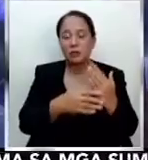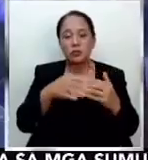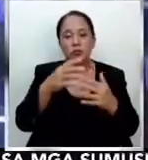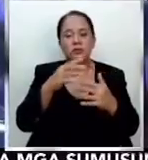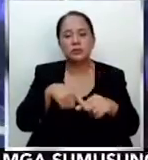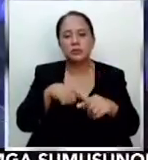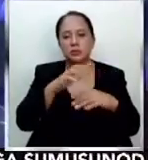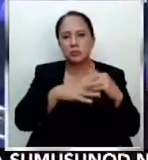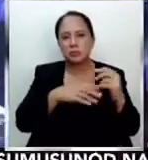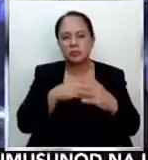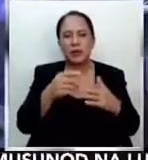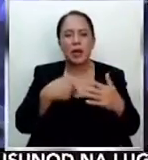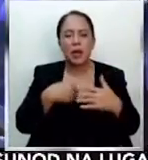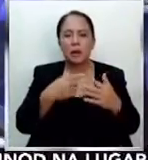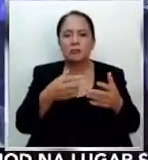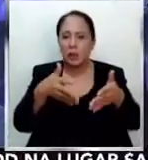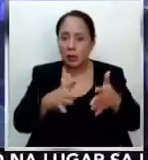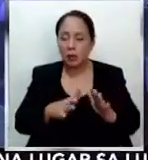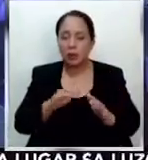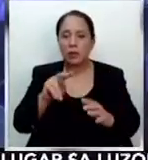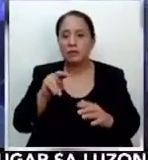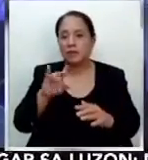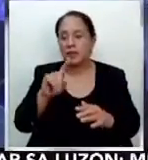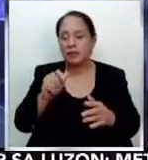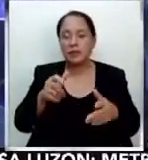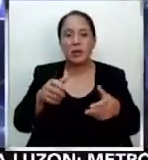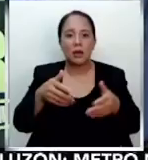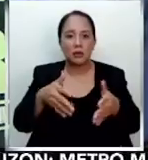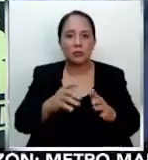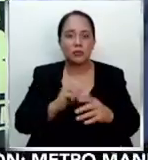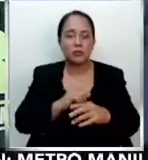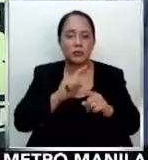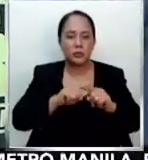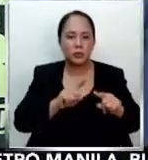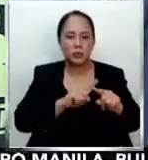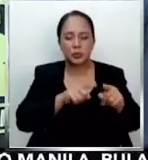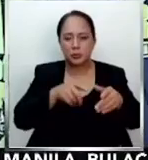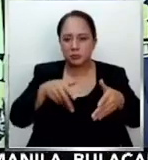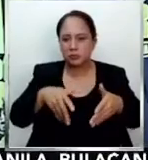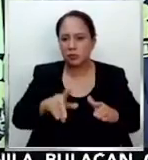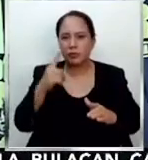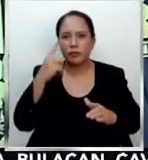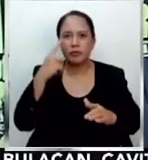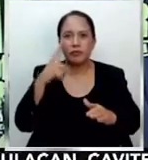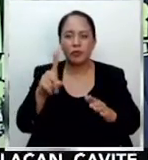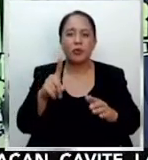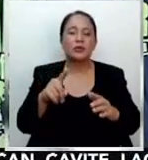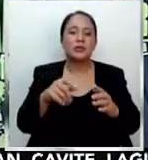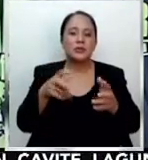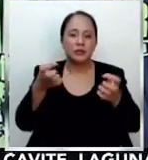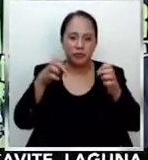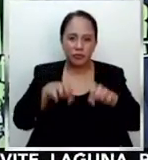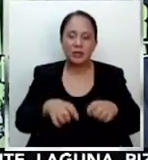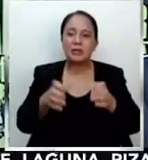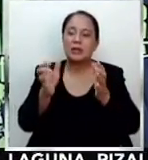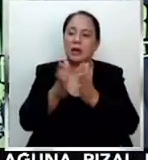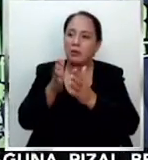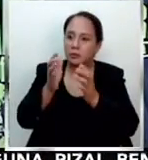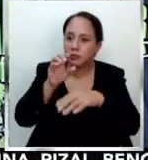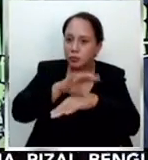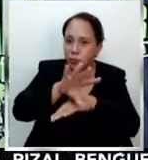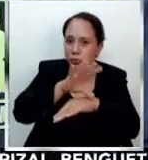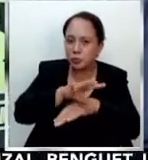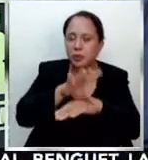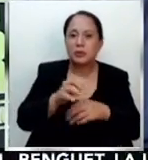from NCIP na pwede namin gamitin ang different bahags. Before we stage this event, kumuha tayo ng consultant natin endorsed by Department